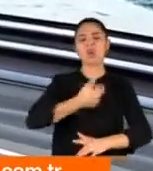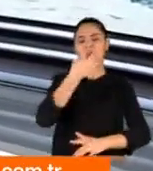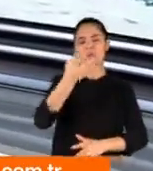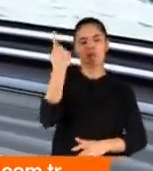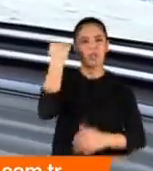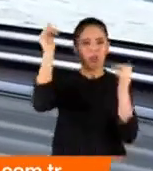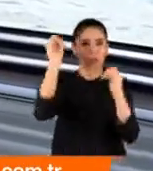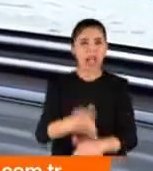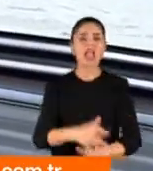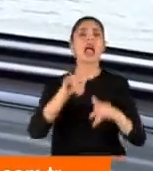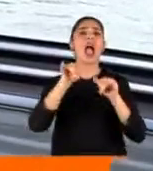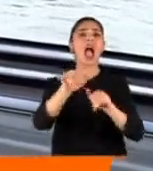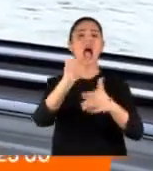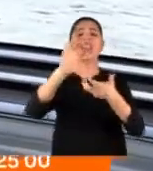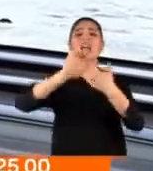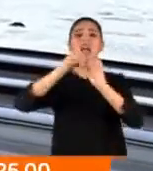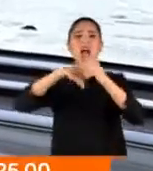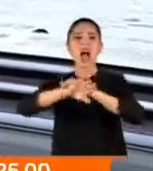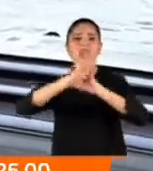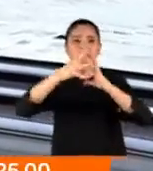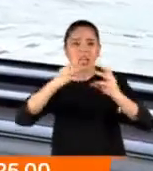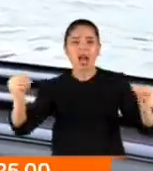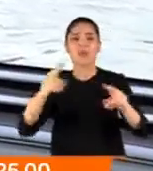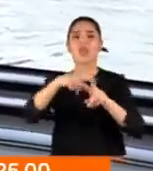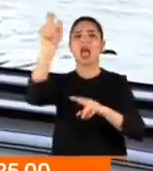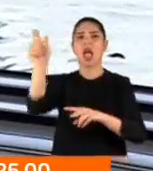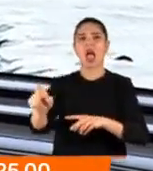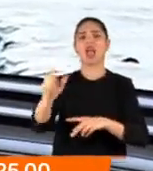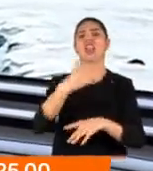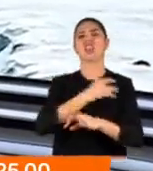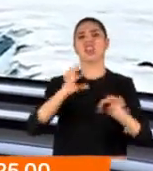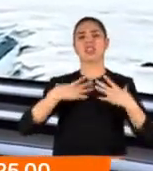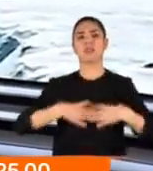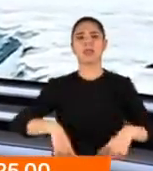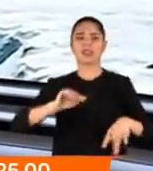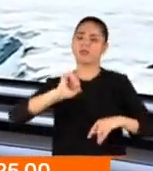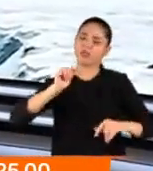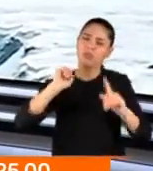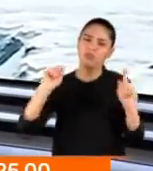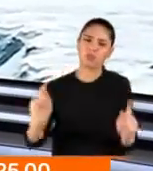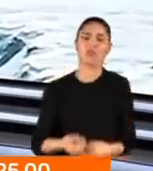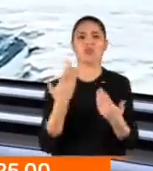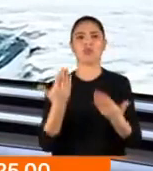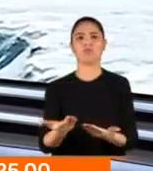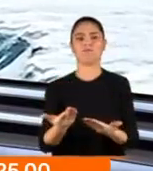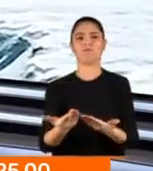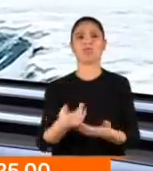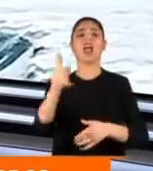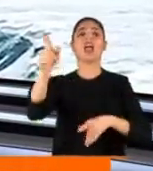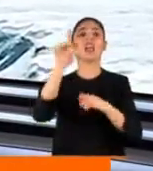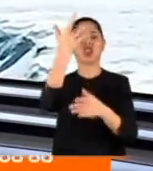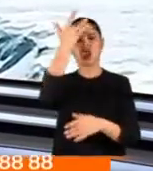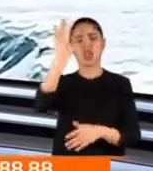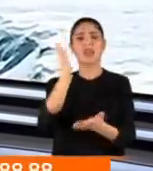dün. Aynı çığda kaybolan sözleşmeli er Ali Özdemir'in de ne yazık ki cansız bedenine ulaşıldı bugün. Şehidimizin